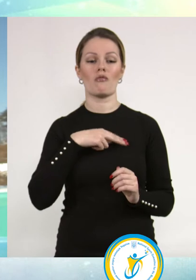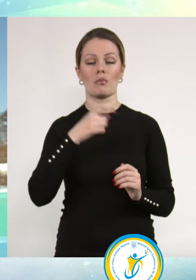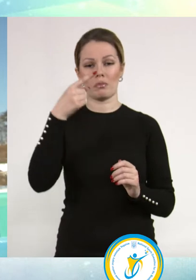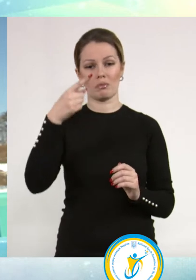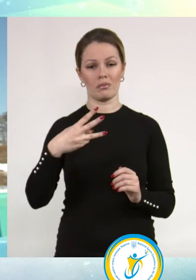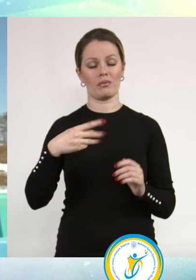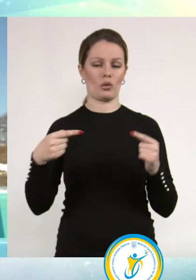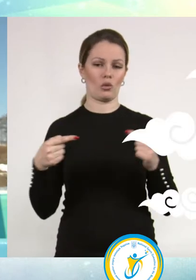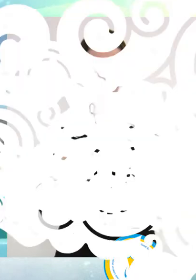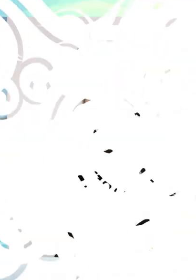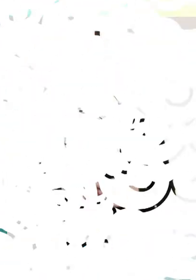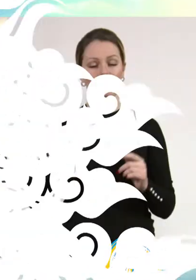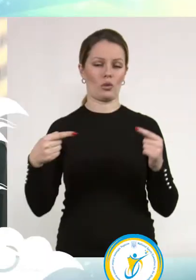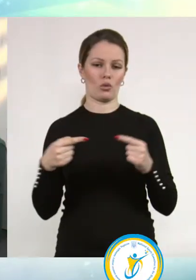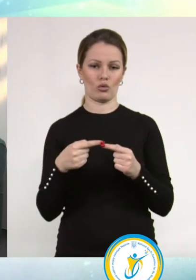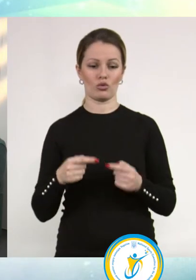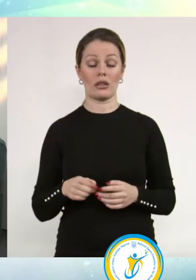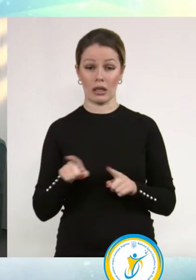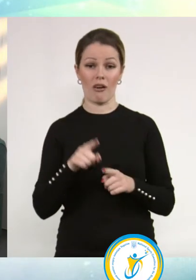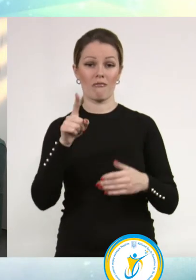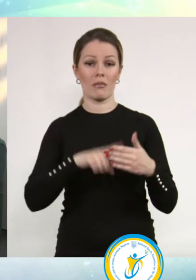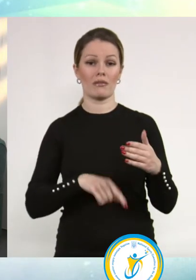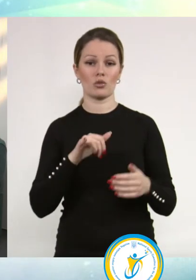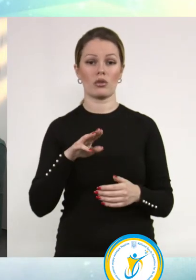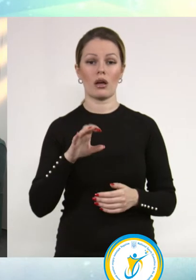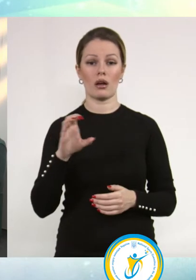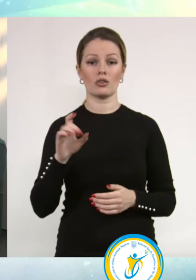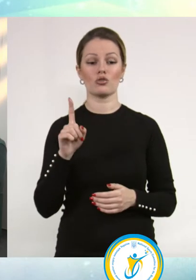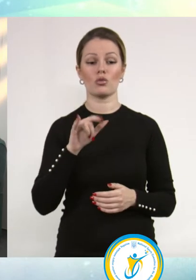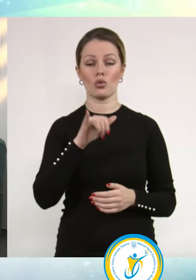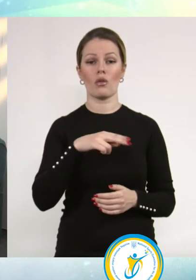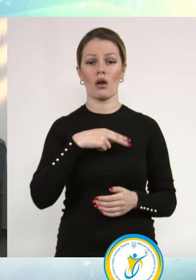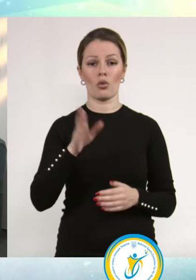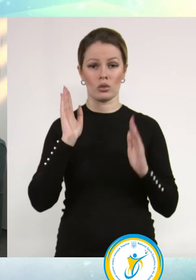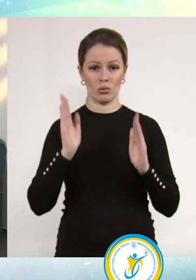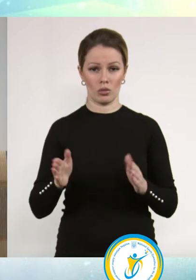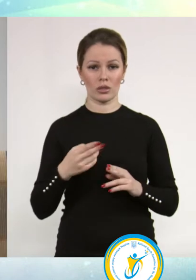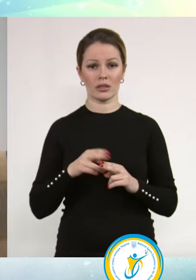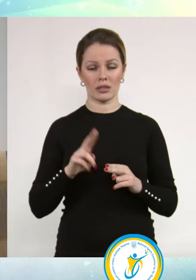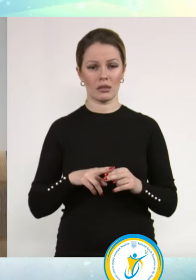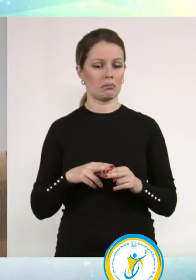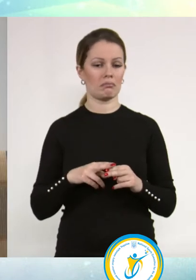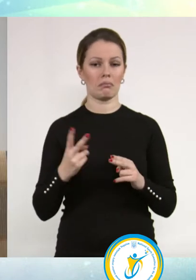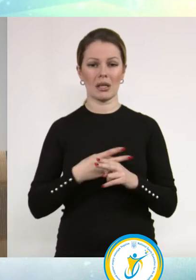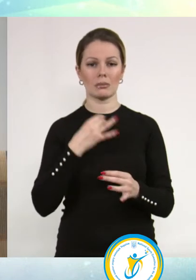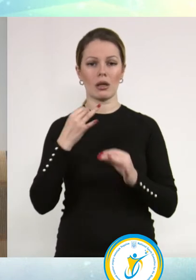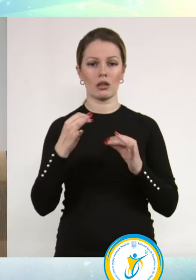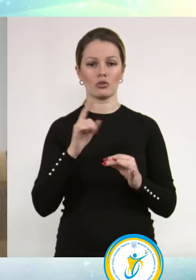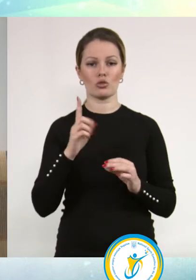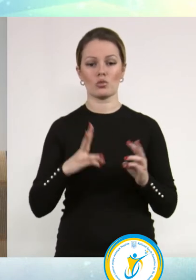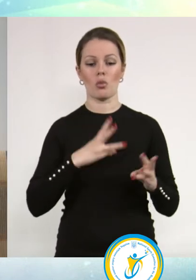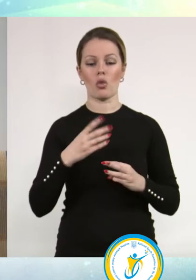точно. Ну ось така впевненість у Тараса про те, що нагороди в нього будуть. І це безперечно,